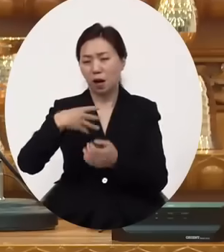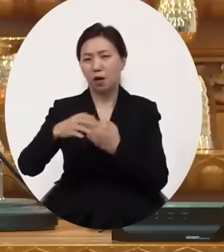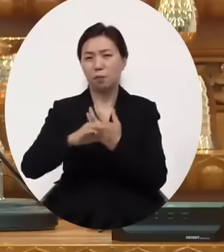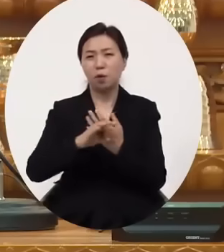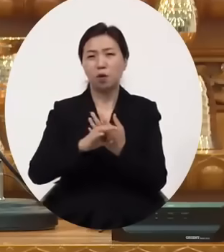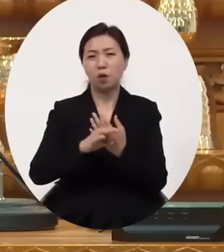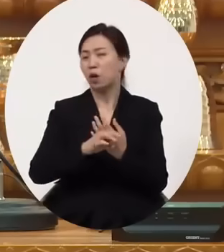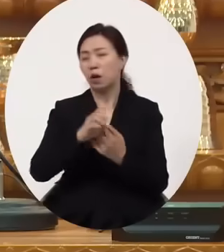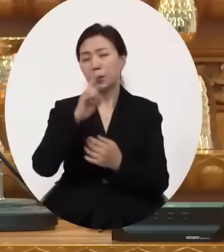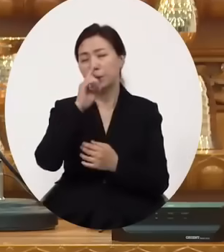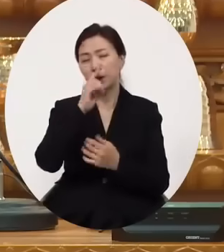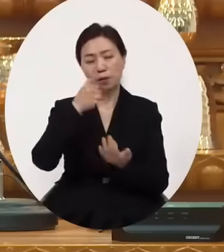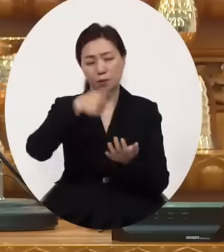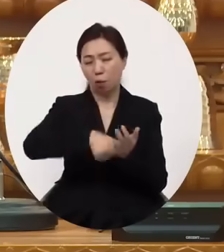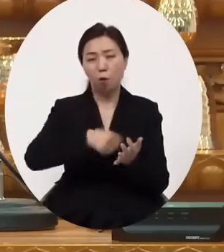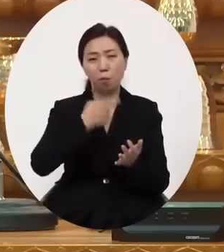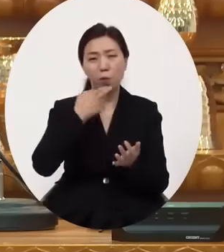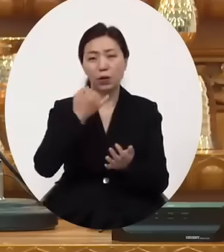연골이